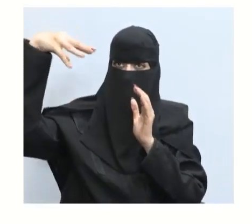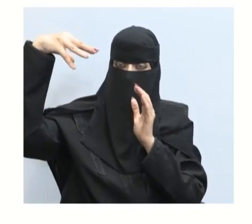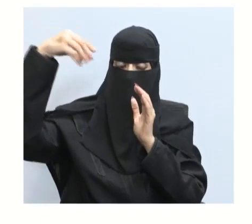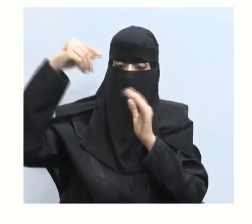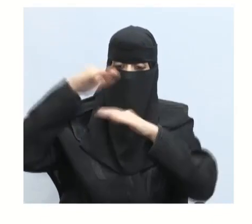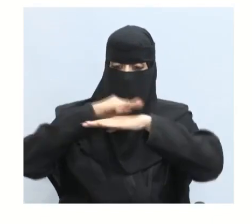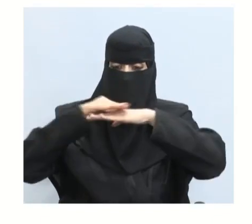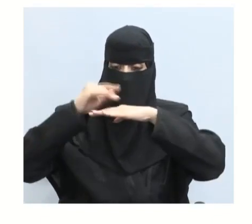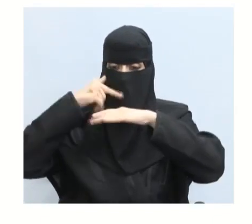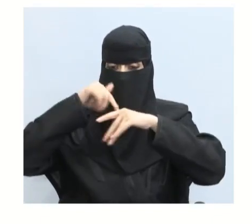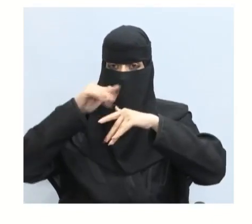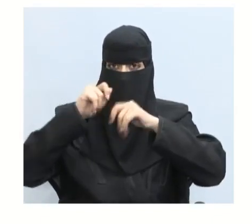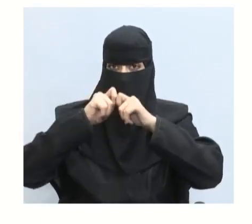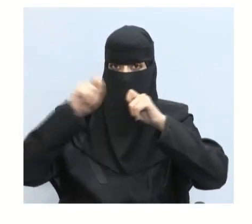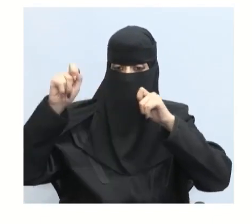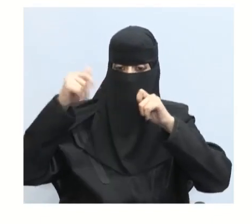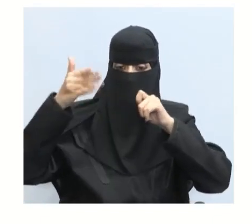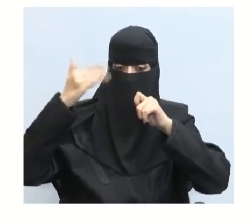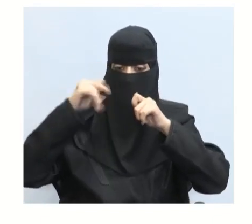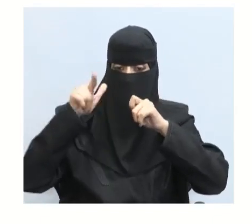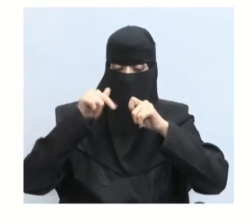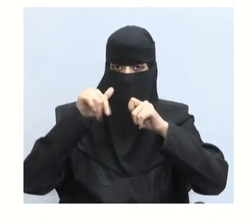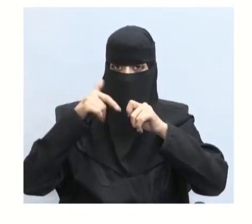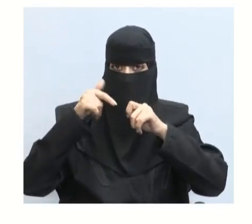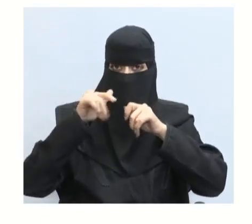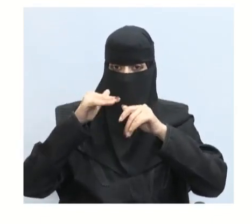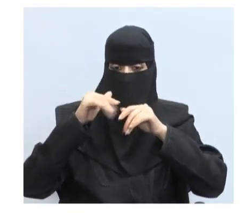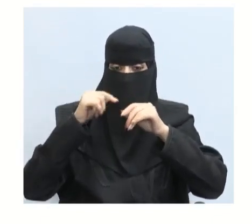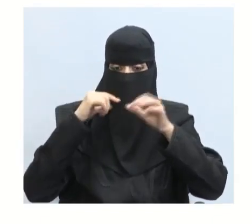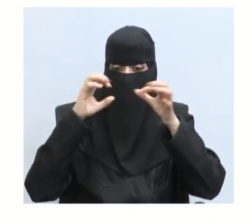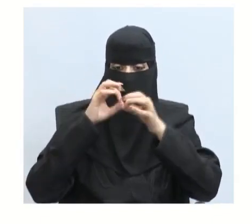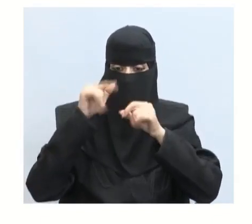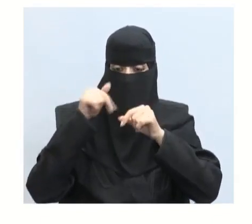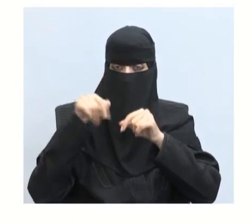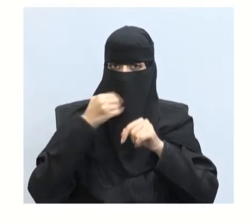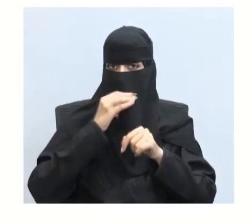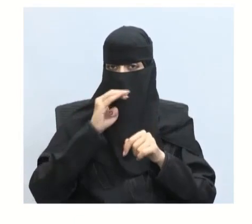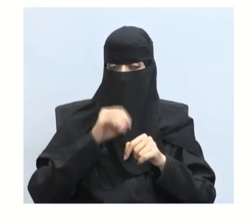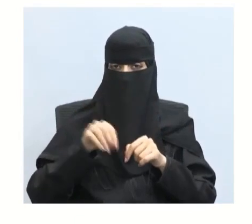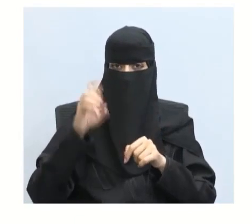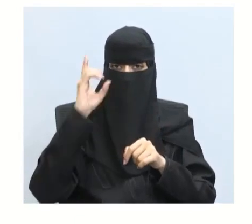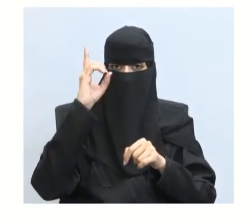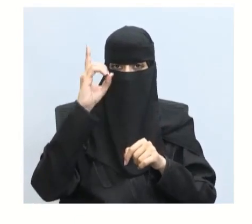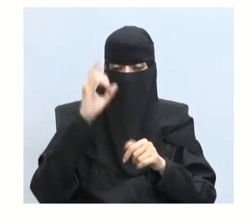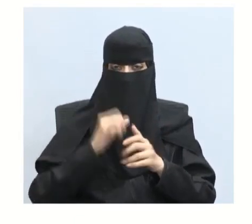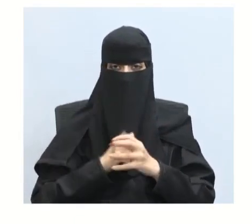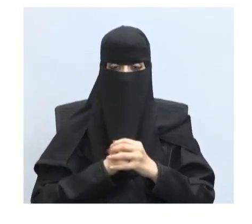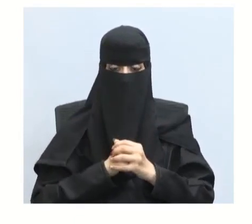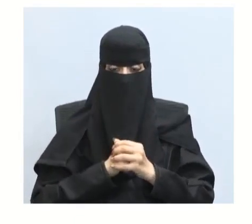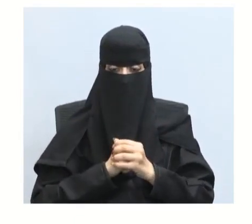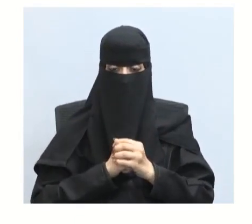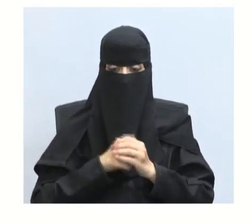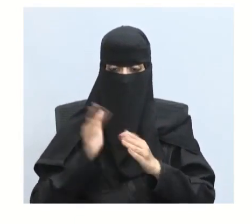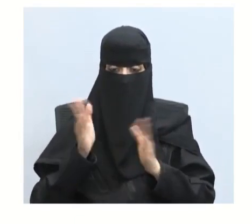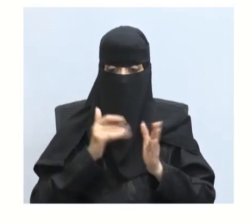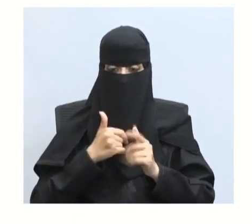الضوء تبدو متباعده خلف المراه او تلتقي في الصوره او لا يمكن ان تسقط الصوره على